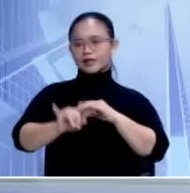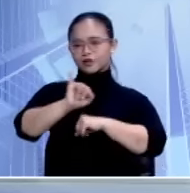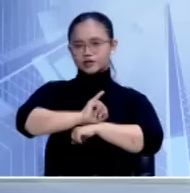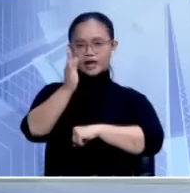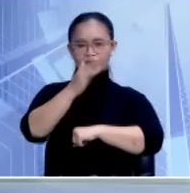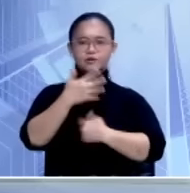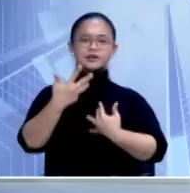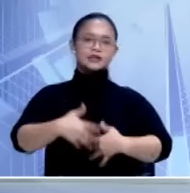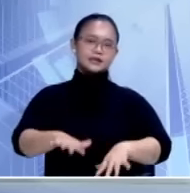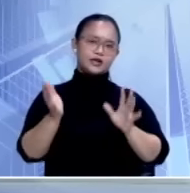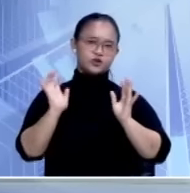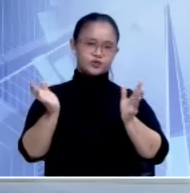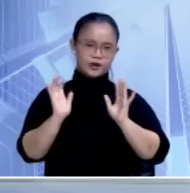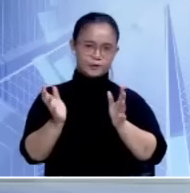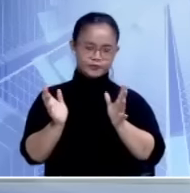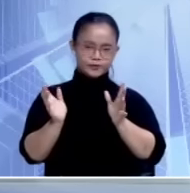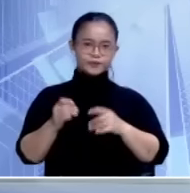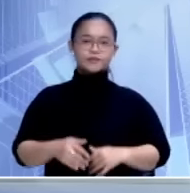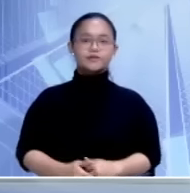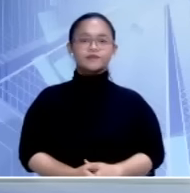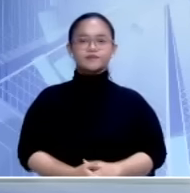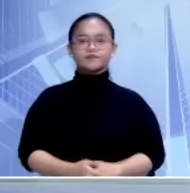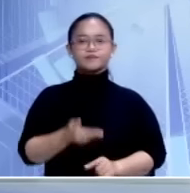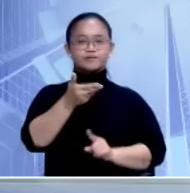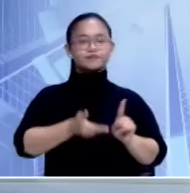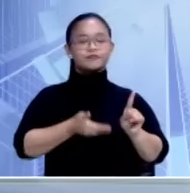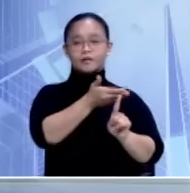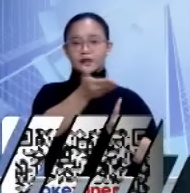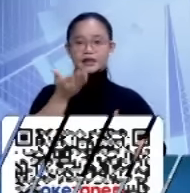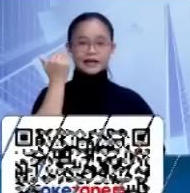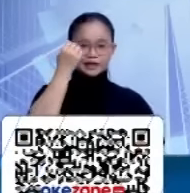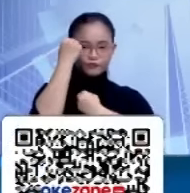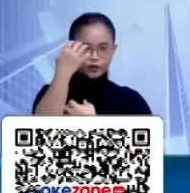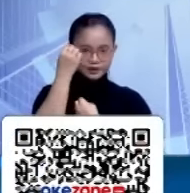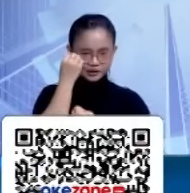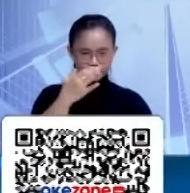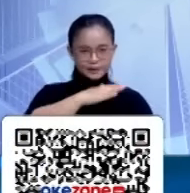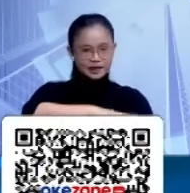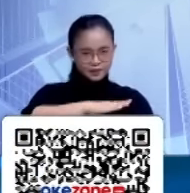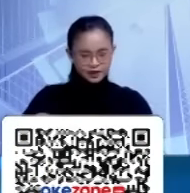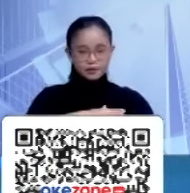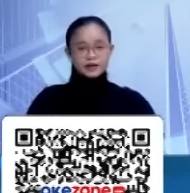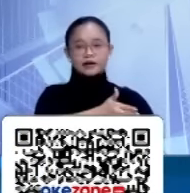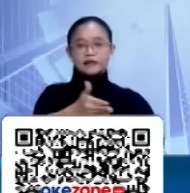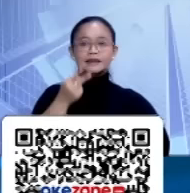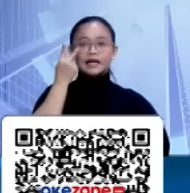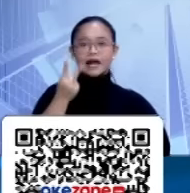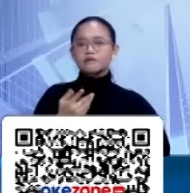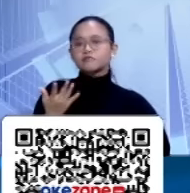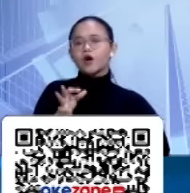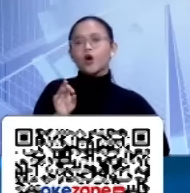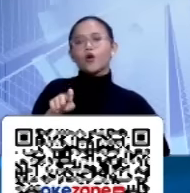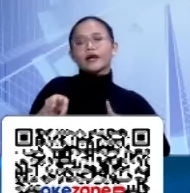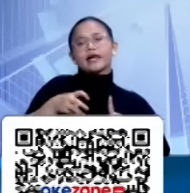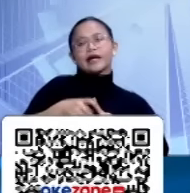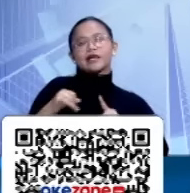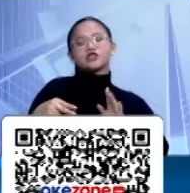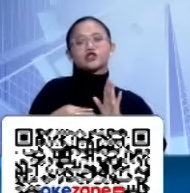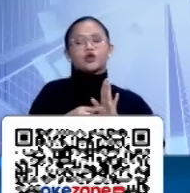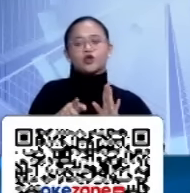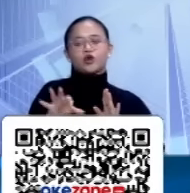Informasi tadi sekaligus mengakhiri Lintas iNews Siang hari ini. Pemirsa, berita-berita tadi juga dapat Anda baca selengkapnya melalui